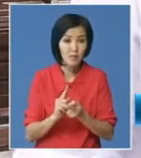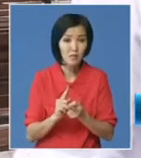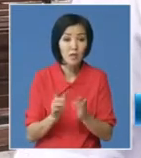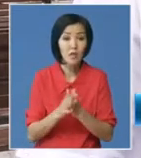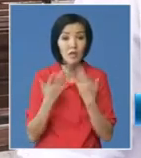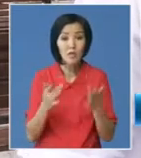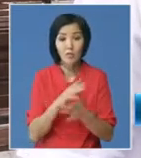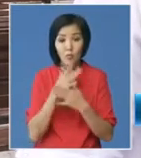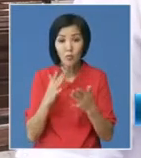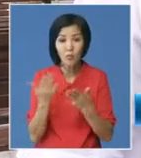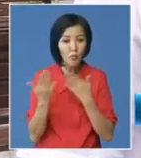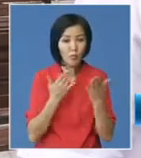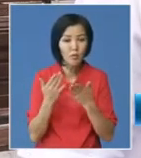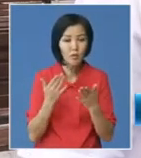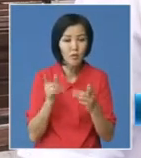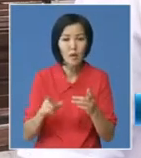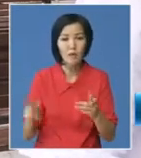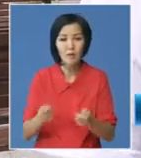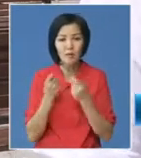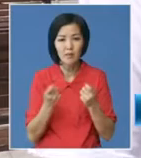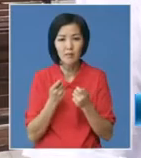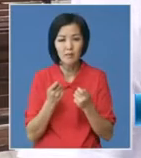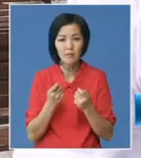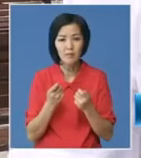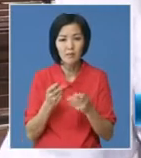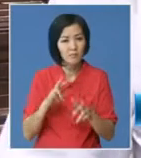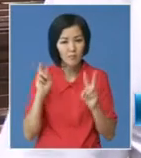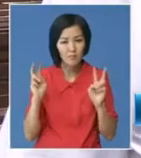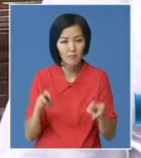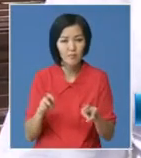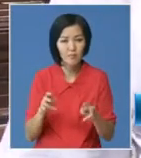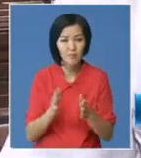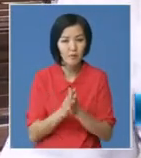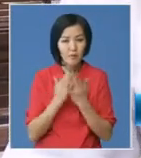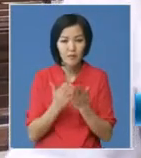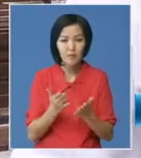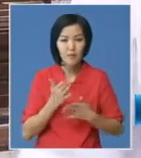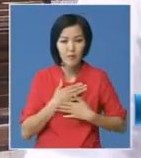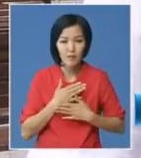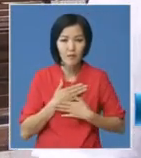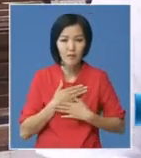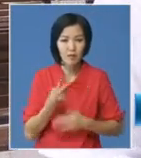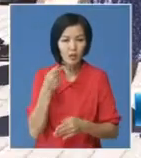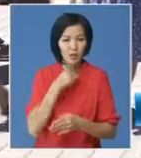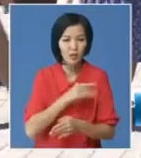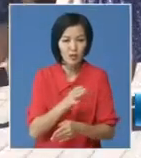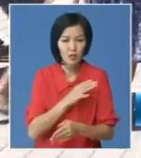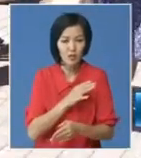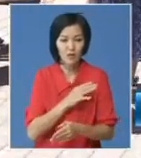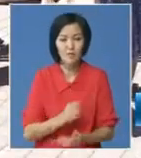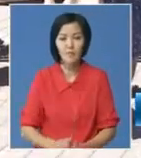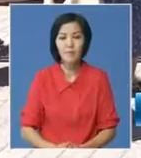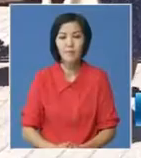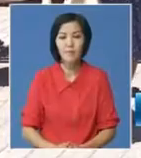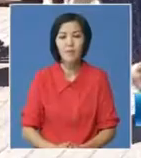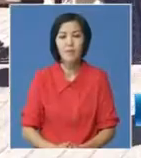көпті оқитын адамыз. Неге олай өзім білмеймін, кітапсіз мен жүре алмаймын айту, өзім жаназығым кітап.